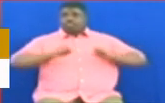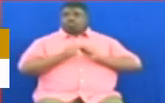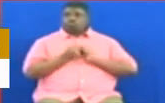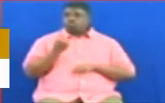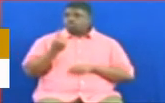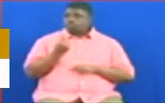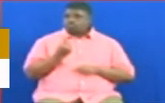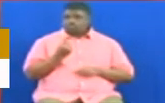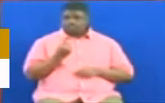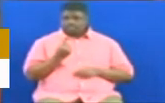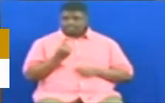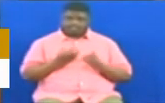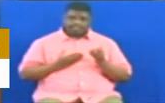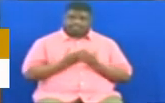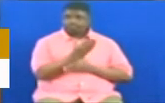11.